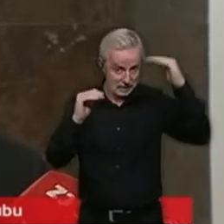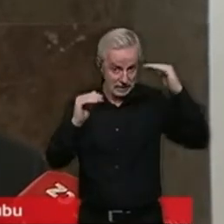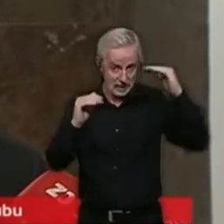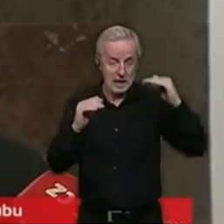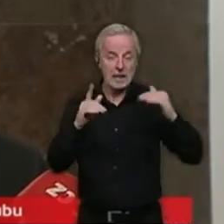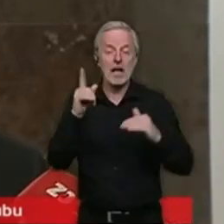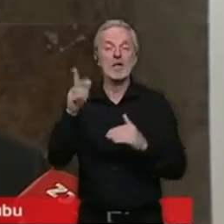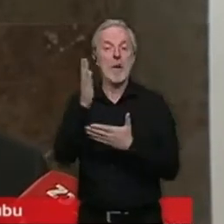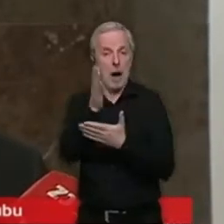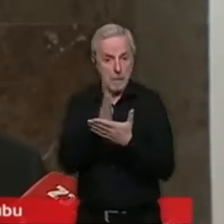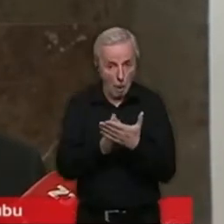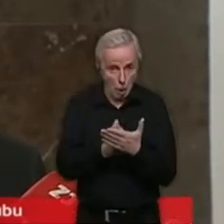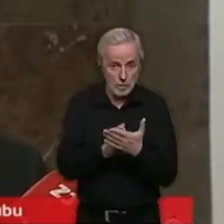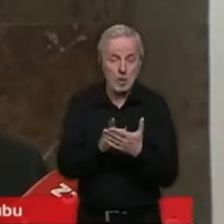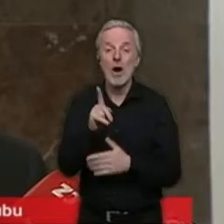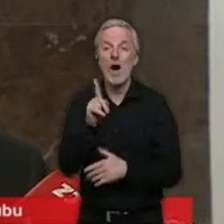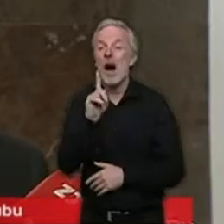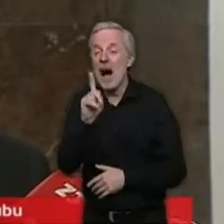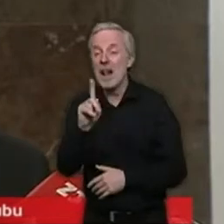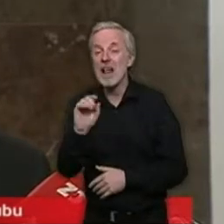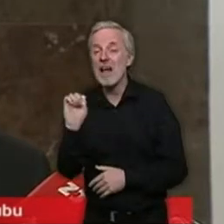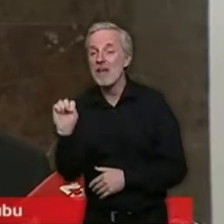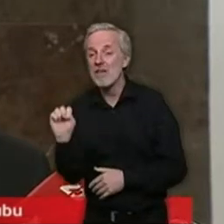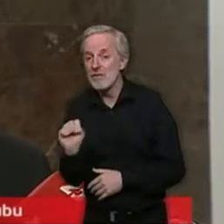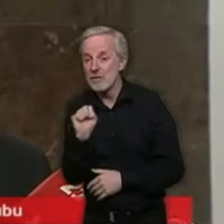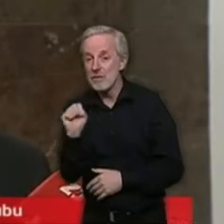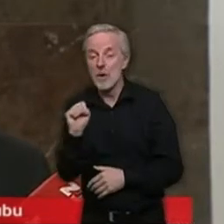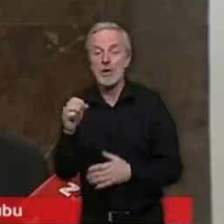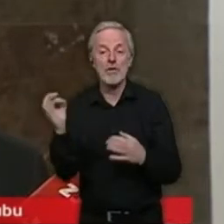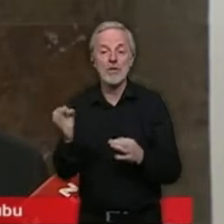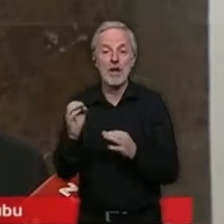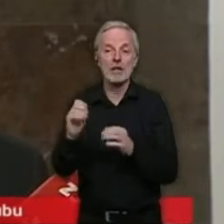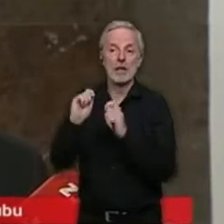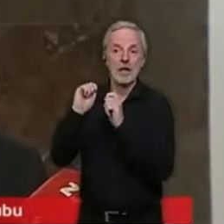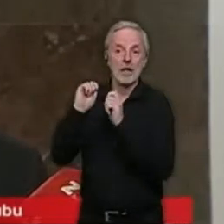polovinu, tak v tom výboru, který bude rozhodovat o vydání Andreje Babiše, budou mít většinu.